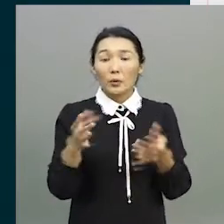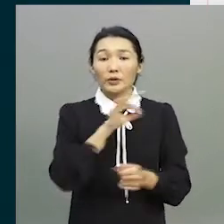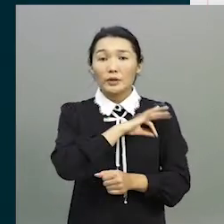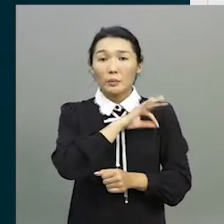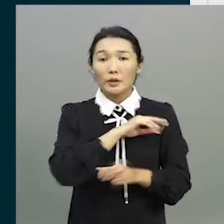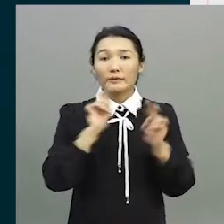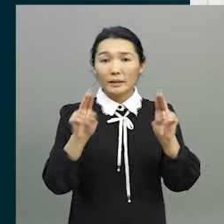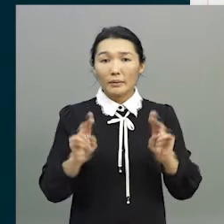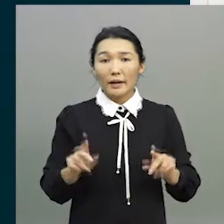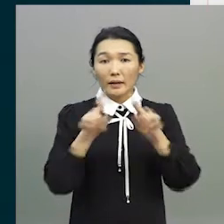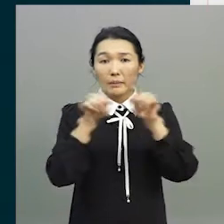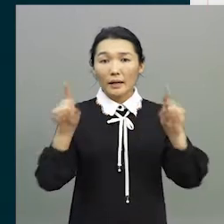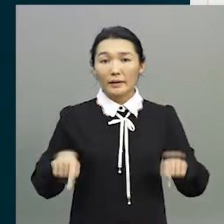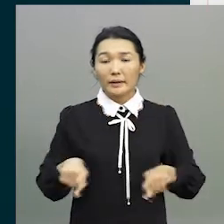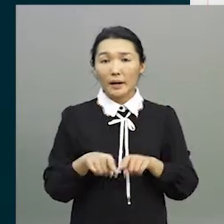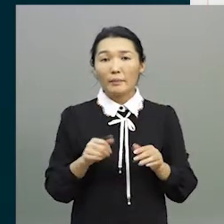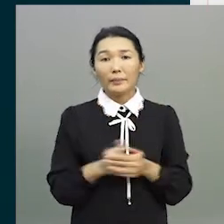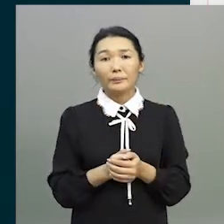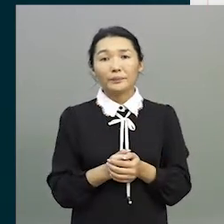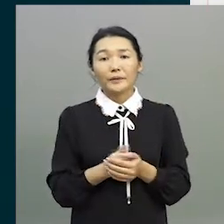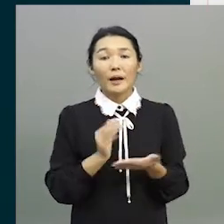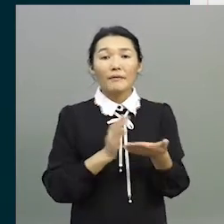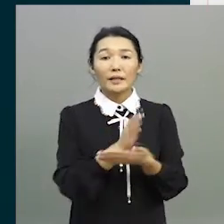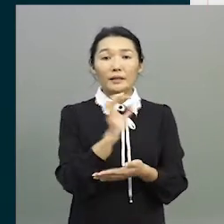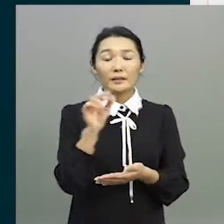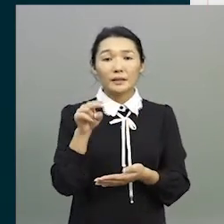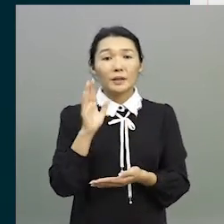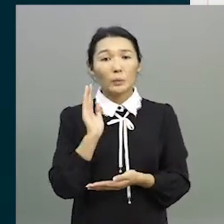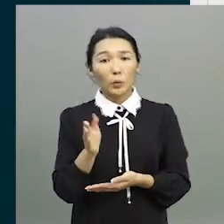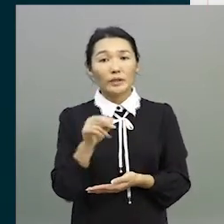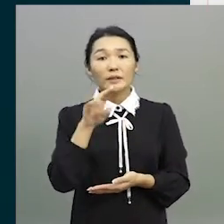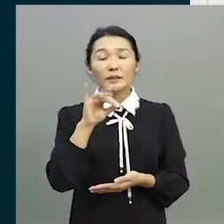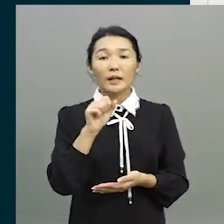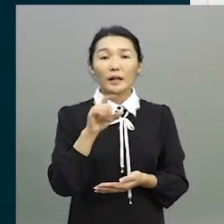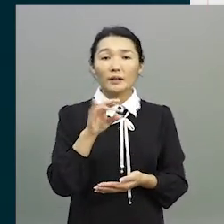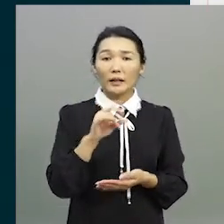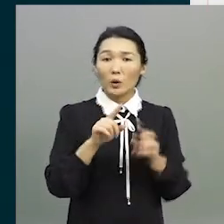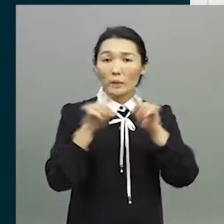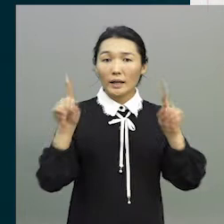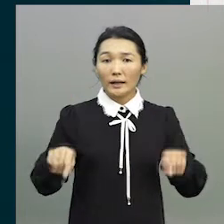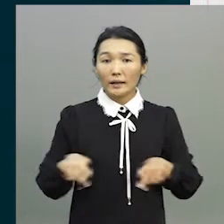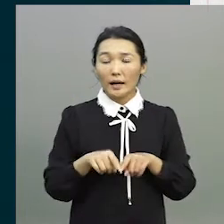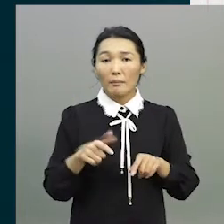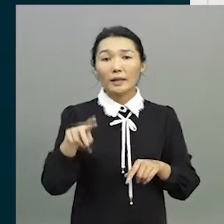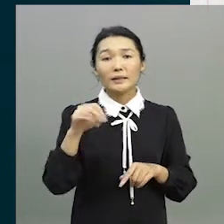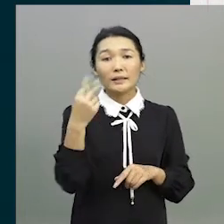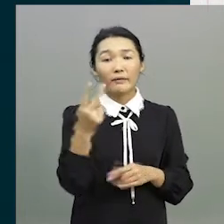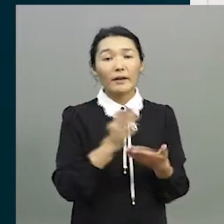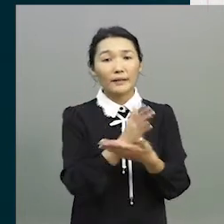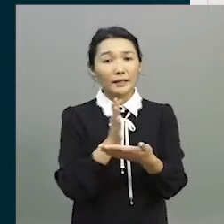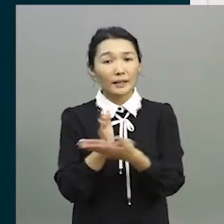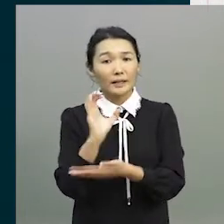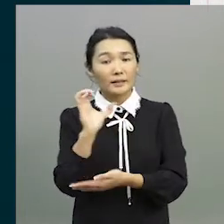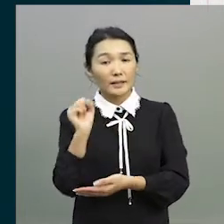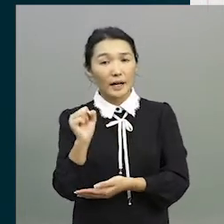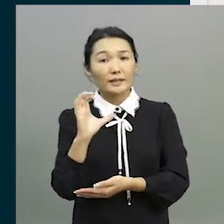правило параллелограмма тогда вектор c d будет своеобразной диагонали параллелограмма где два вектора это вектор эцио